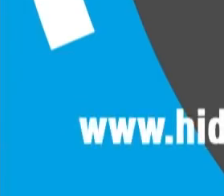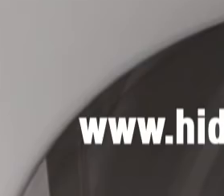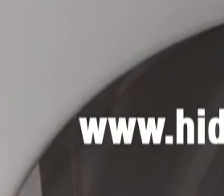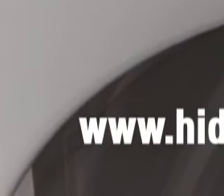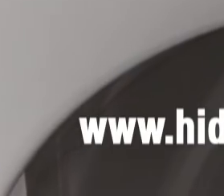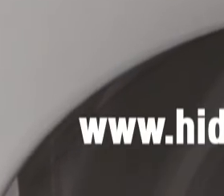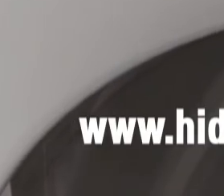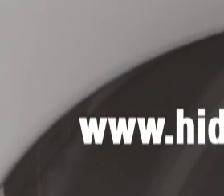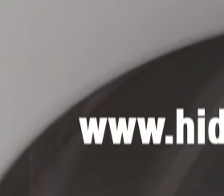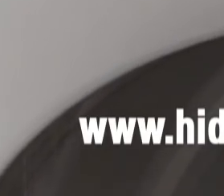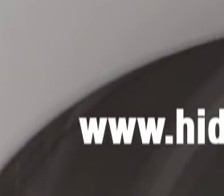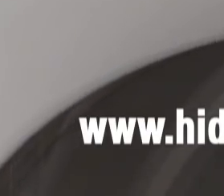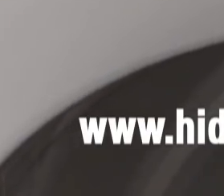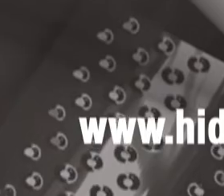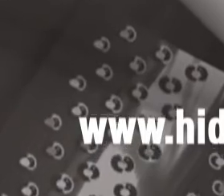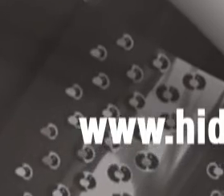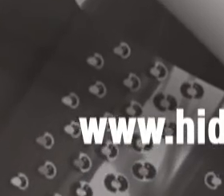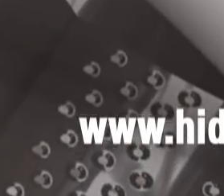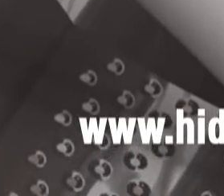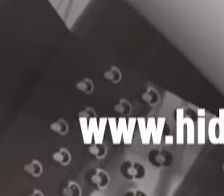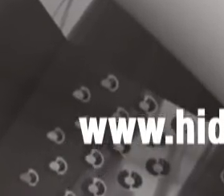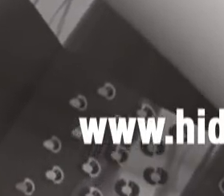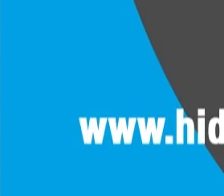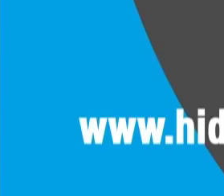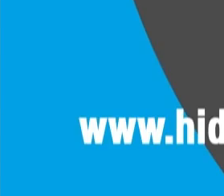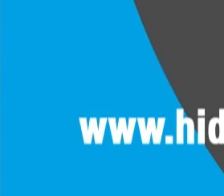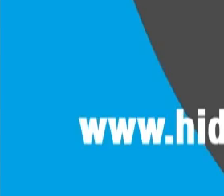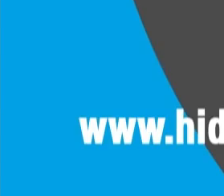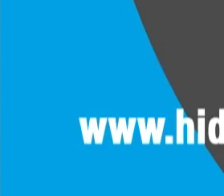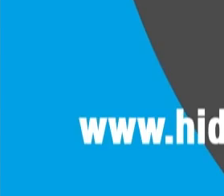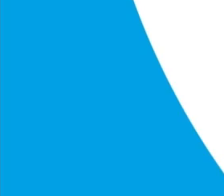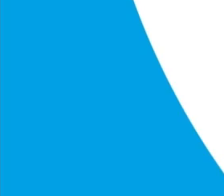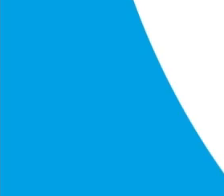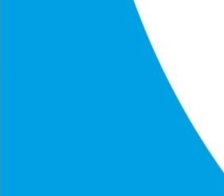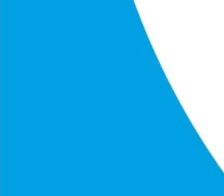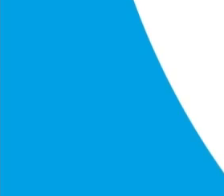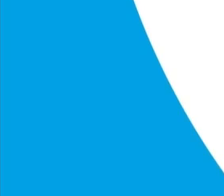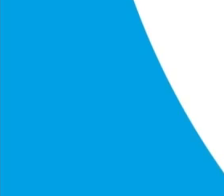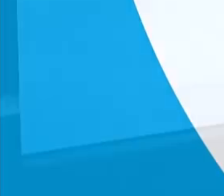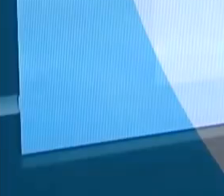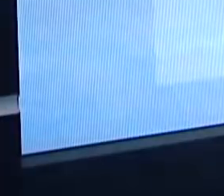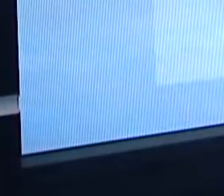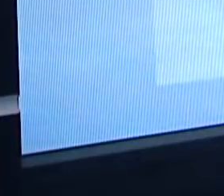קנדי רפידו, מכונת כביסה עם צג חכם, שליטה בווי-פיי ופתח נוח. קנדי.